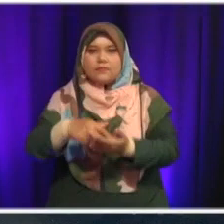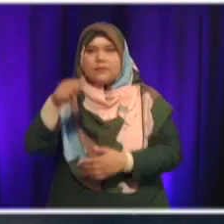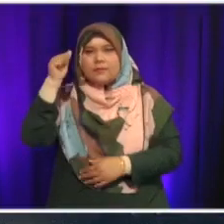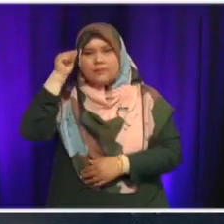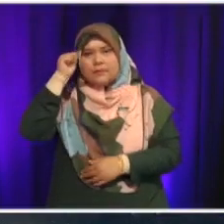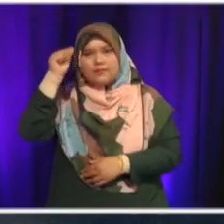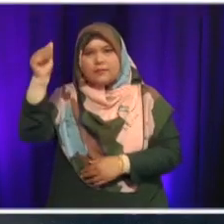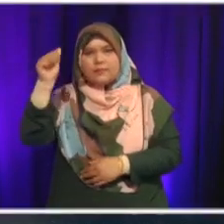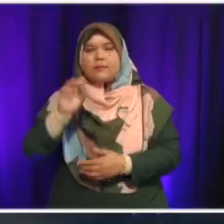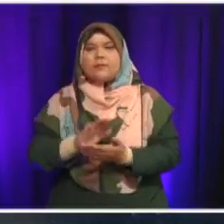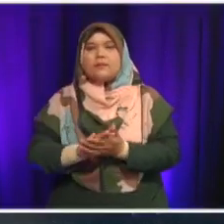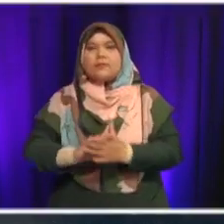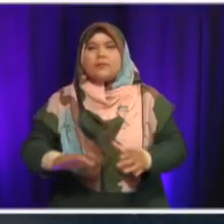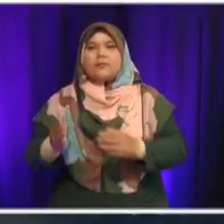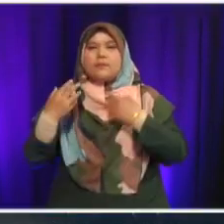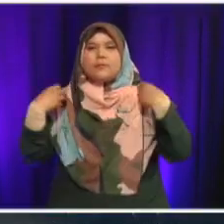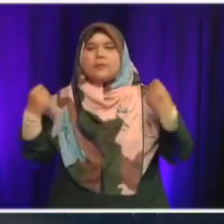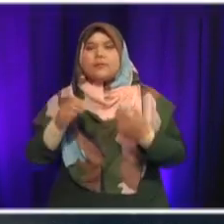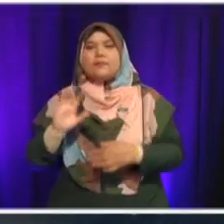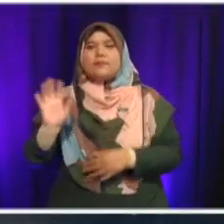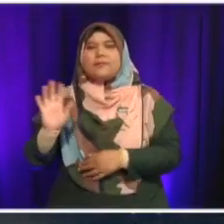salam sejahtera bye